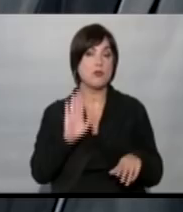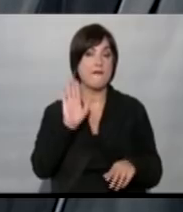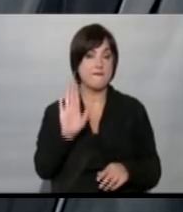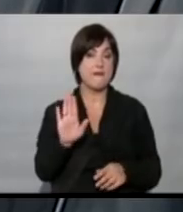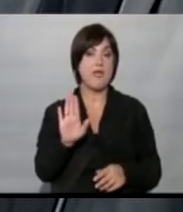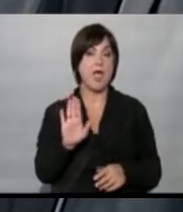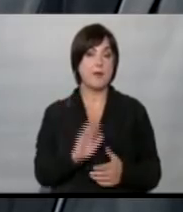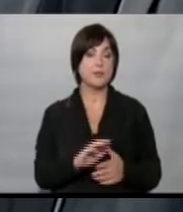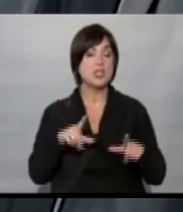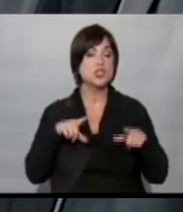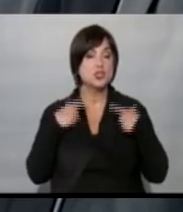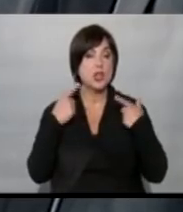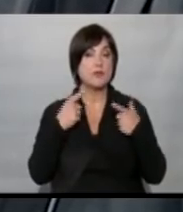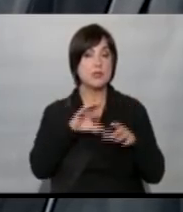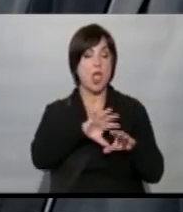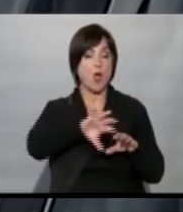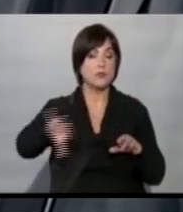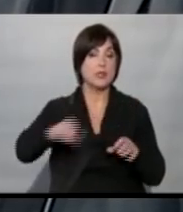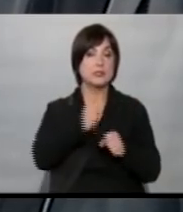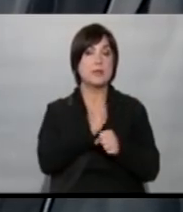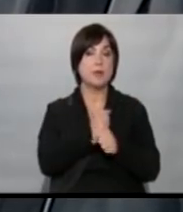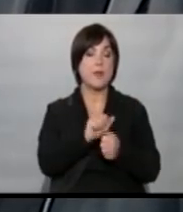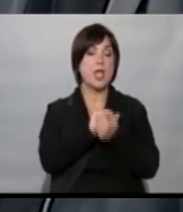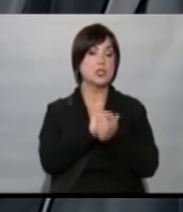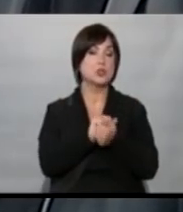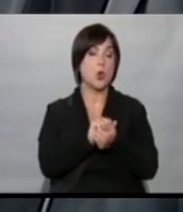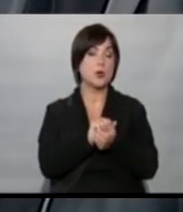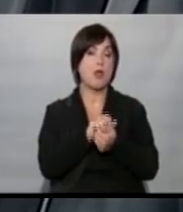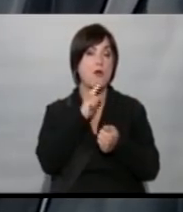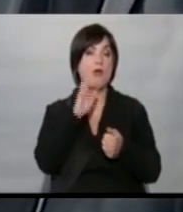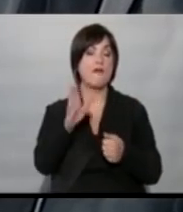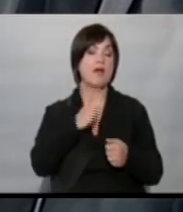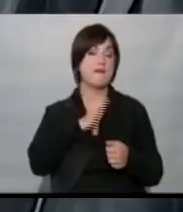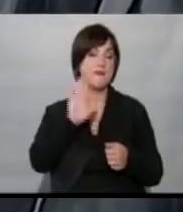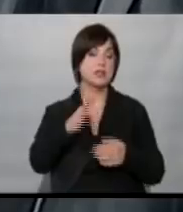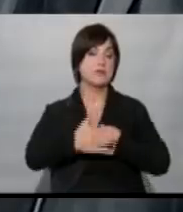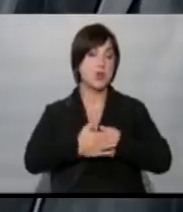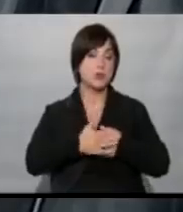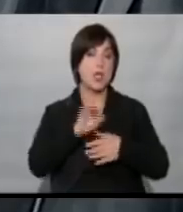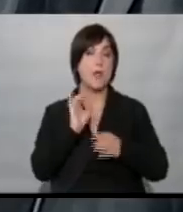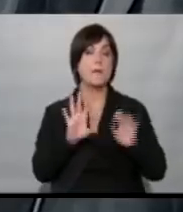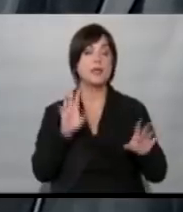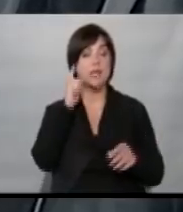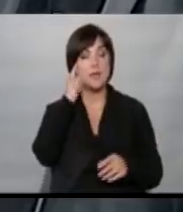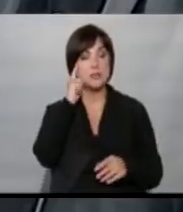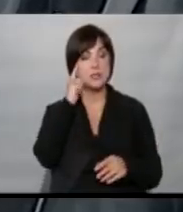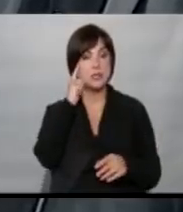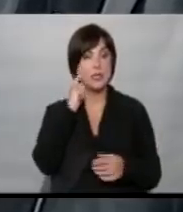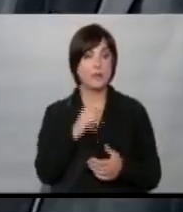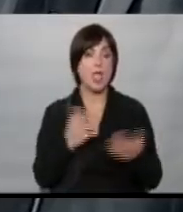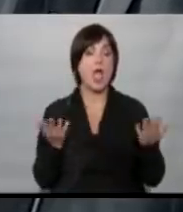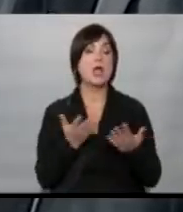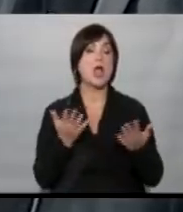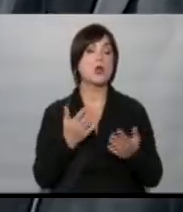да живеете изолирани, да си правите историја која што вам ви одговара, не без да мислите на тоа